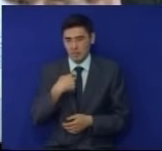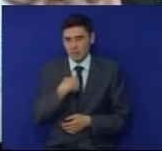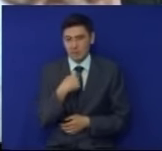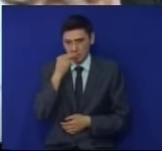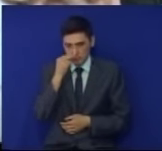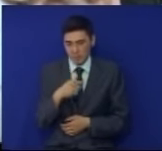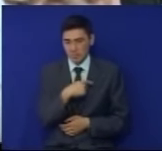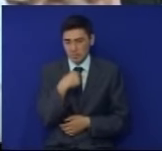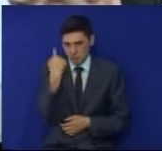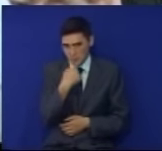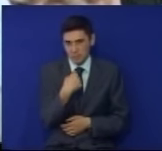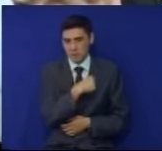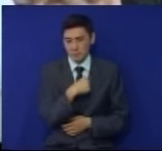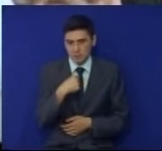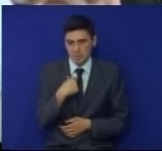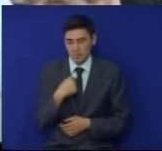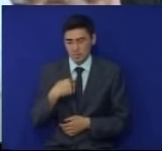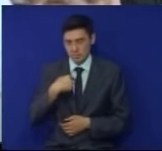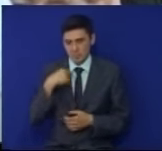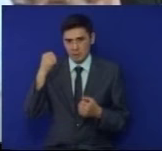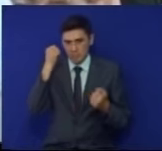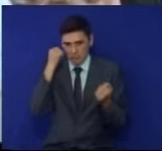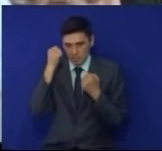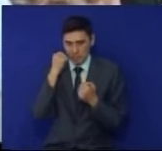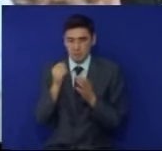чисто сердечно признаю. Раскаиваюсь.